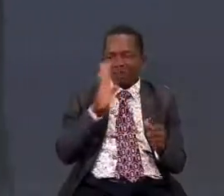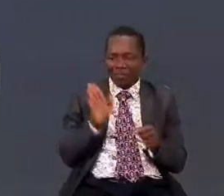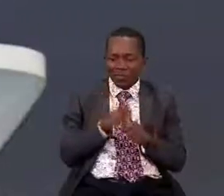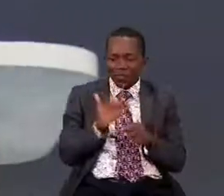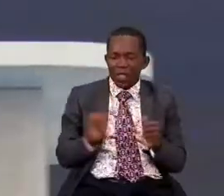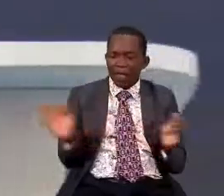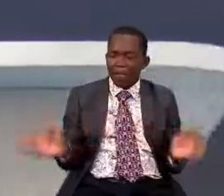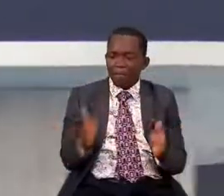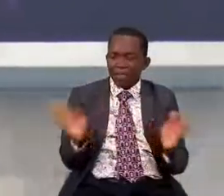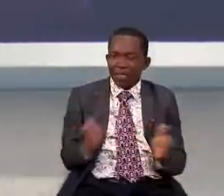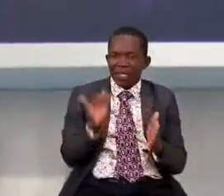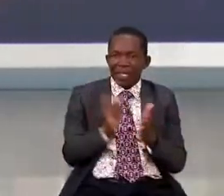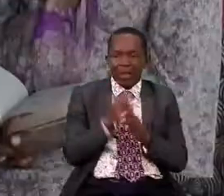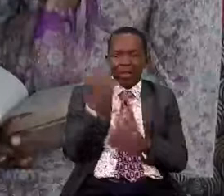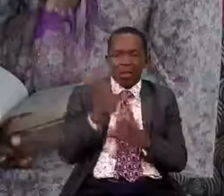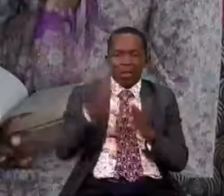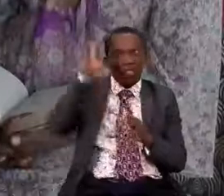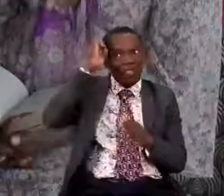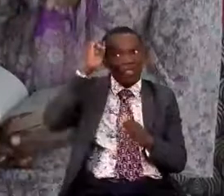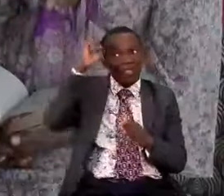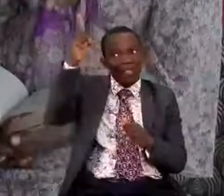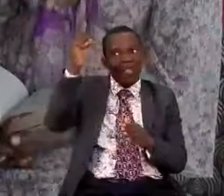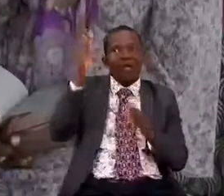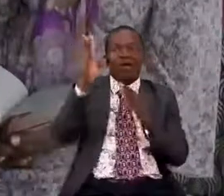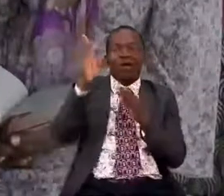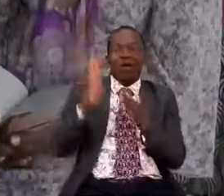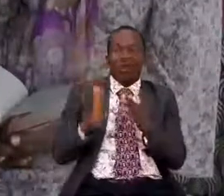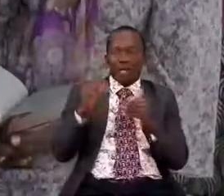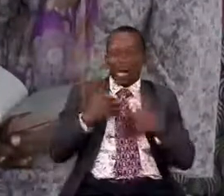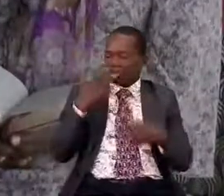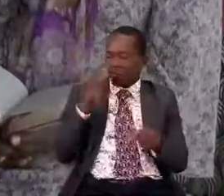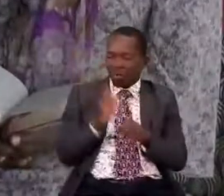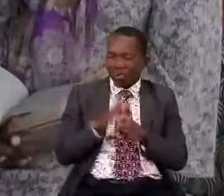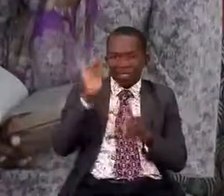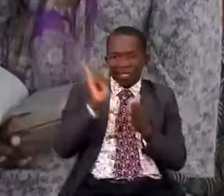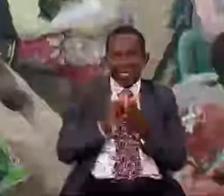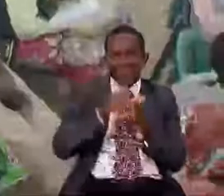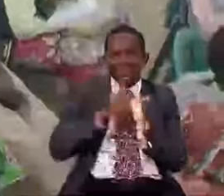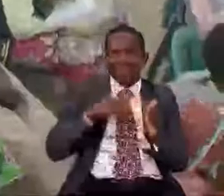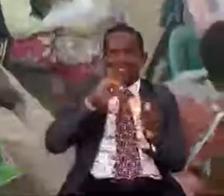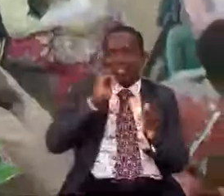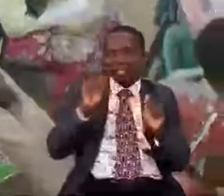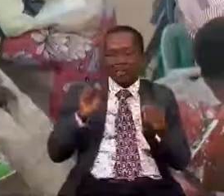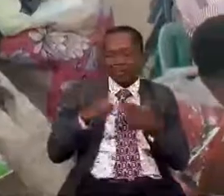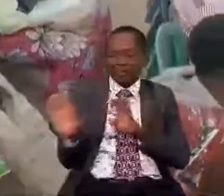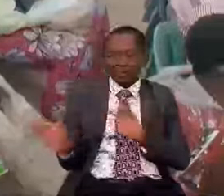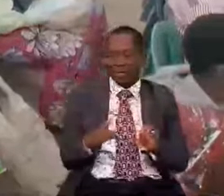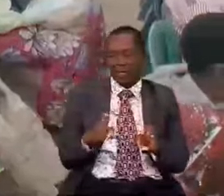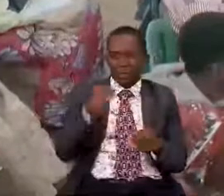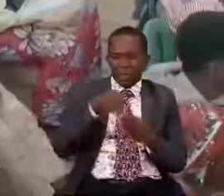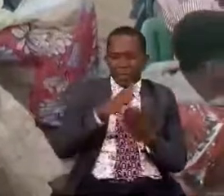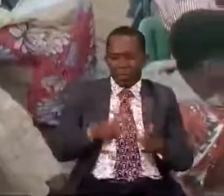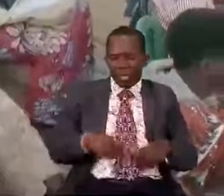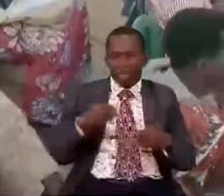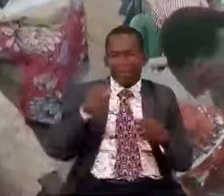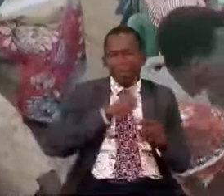l'accomplir. Dans ta vie, Dieu est capable de l'accomplir. Dans ton ministère, Dieu est capable de l'accomplir.